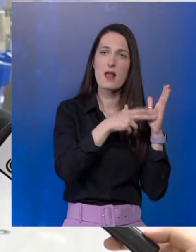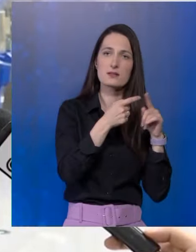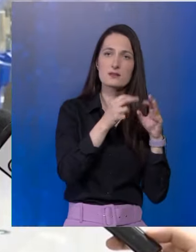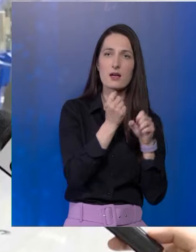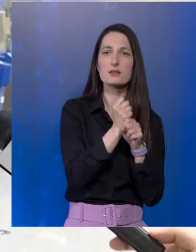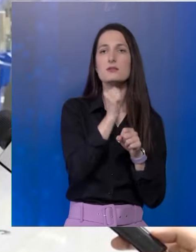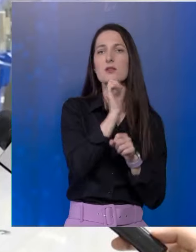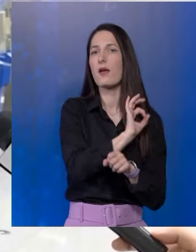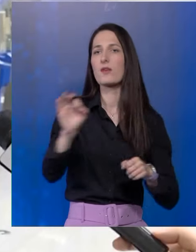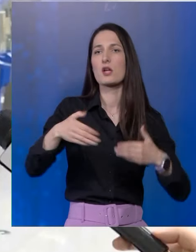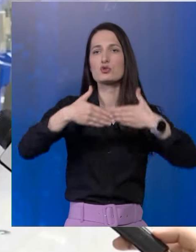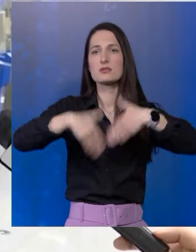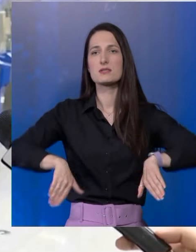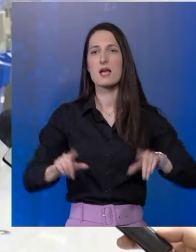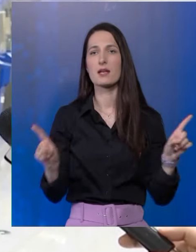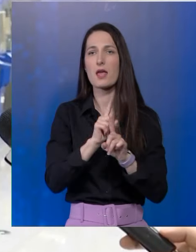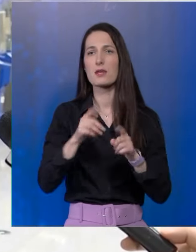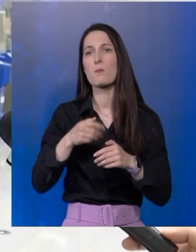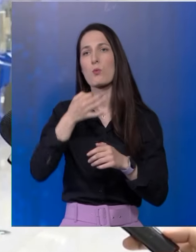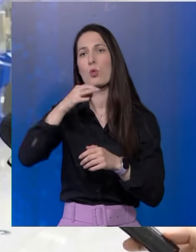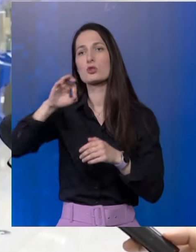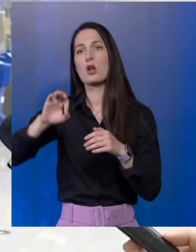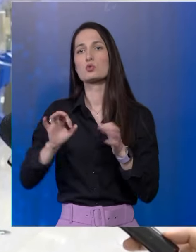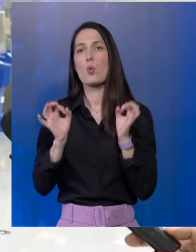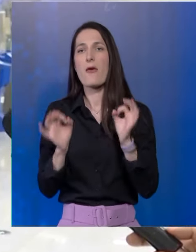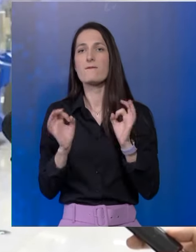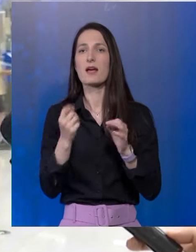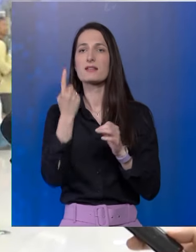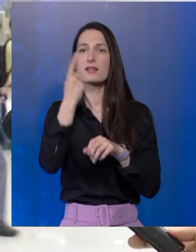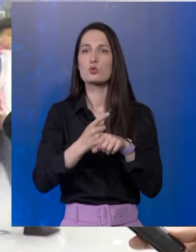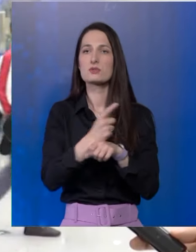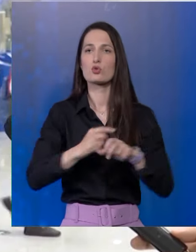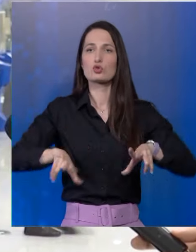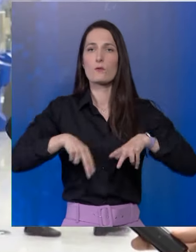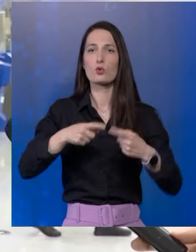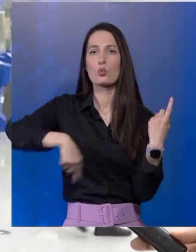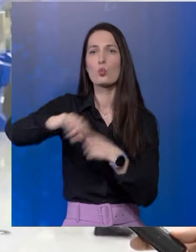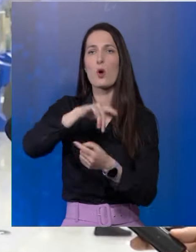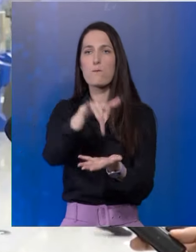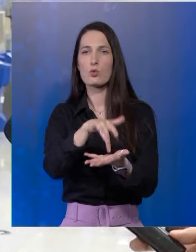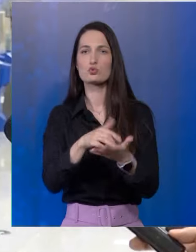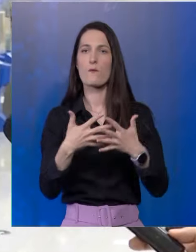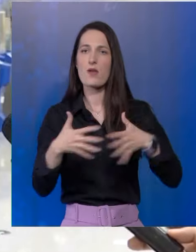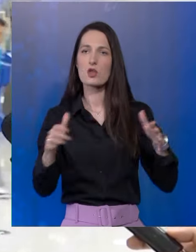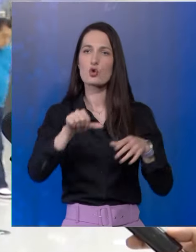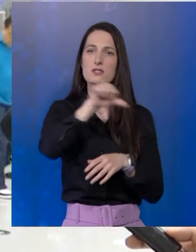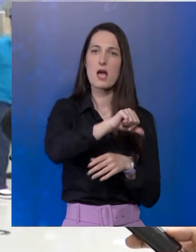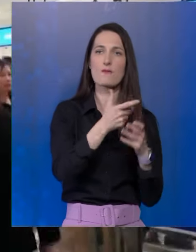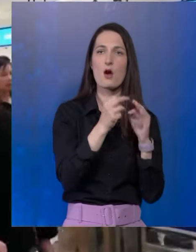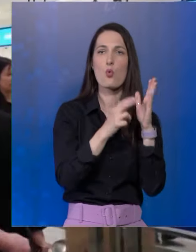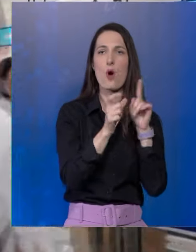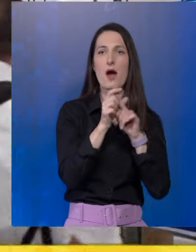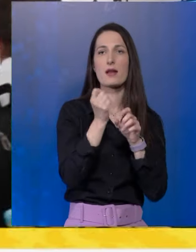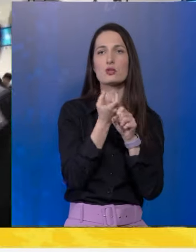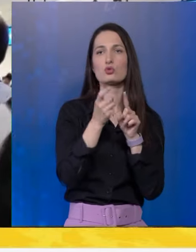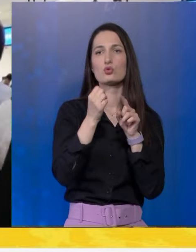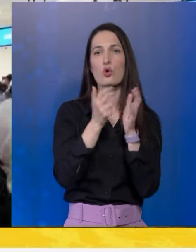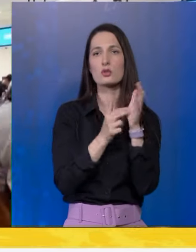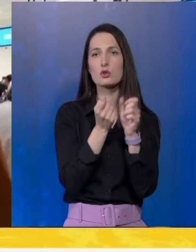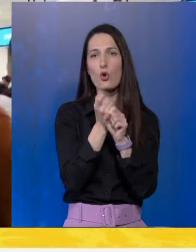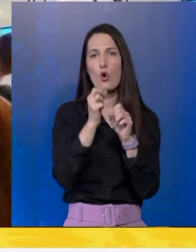i efikasno carinjenje poboljšali su efikat jednostatnog životnog kruga u području Velikog zaliva Guangdong, Hong Kong, Macao